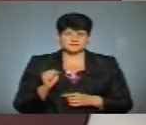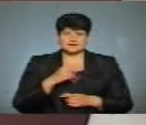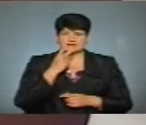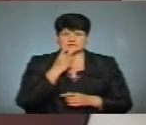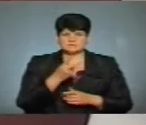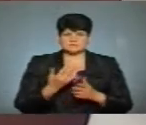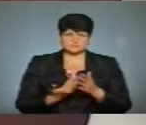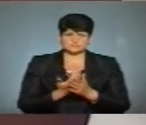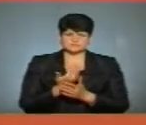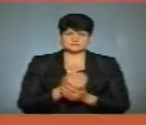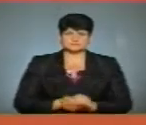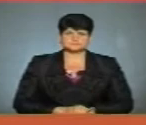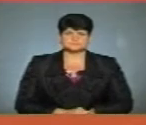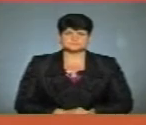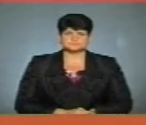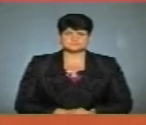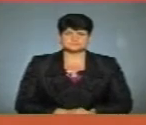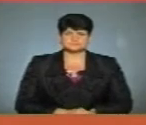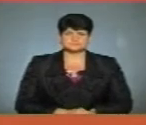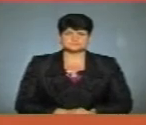Дивіться у випуску.